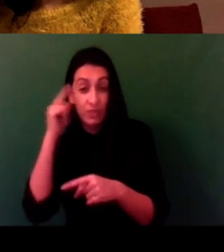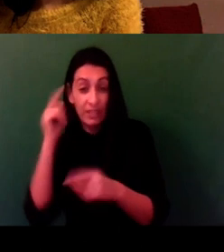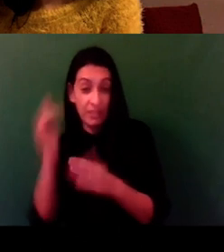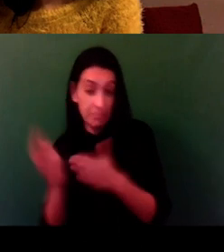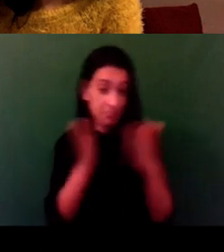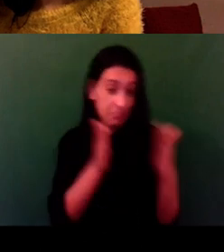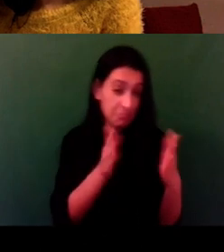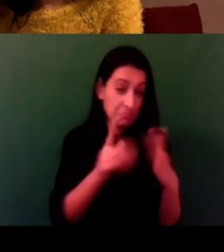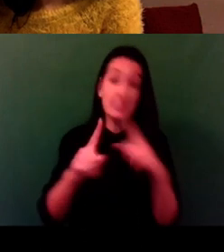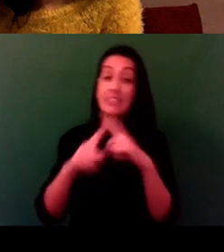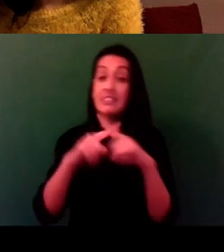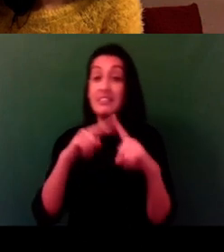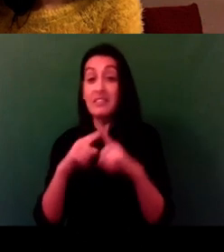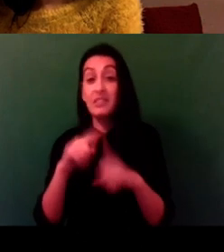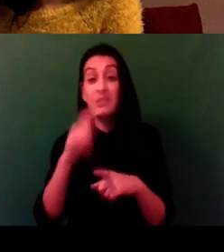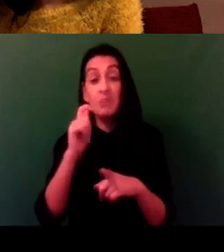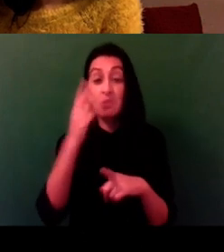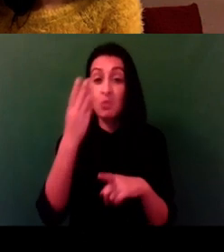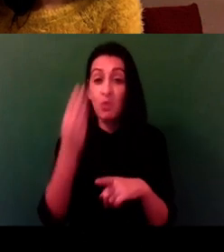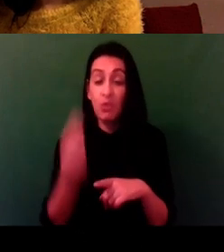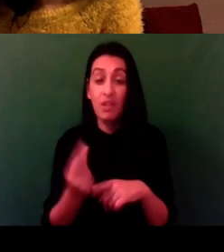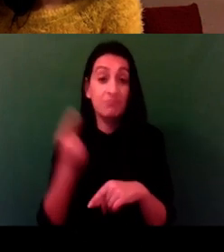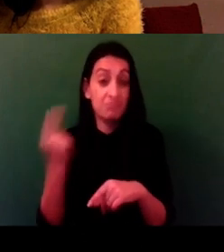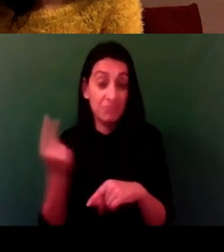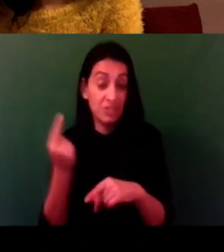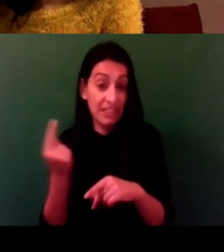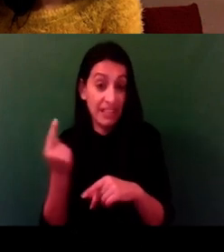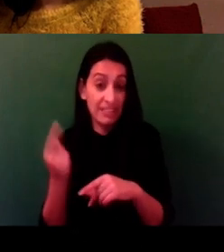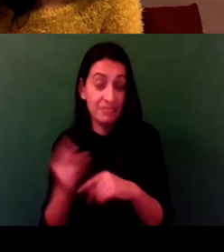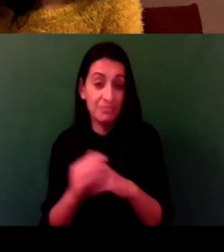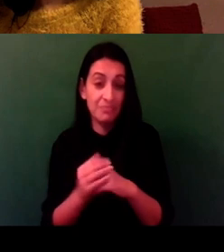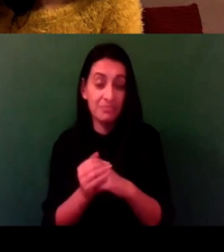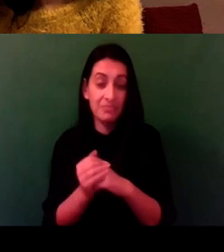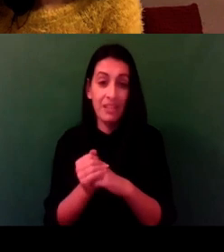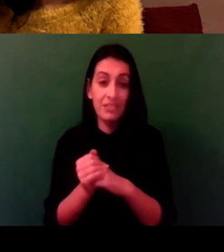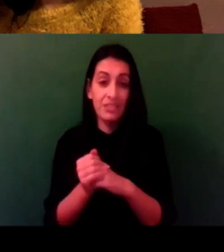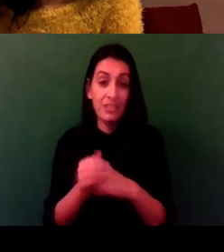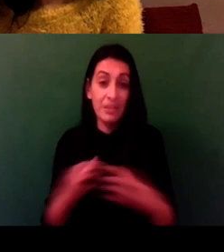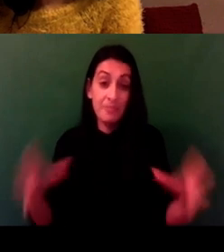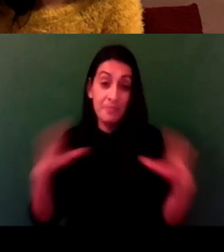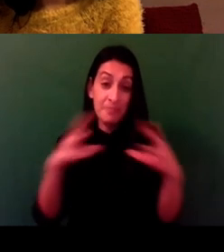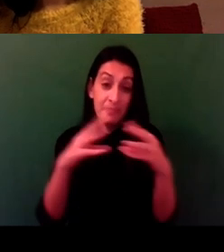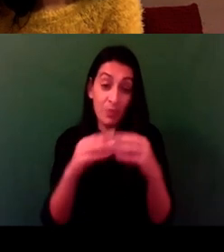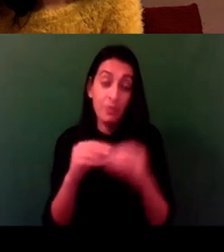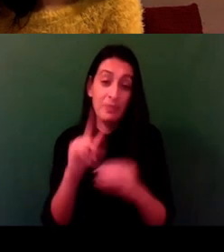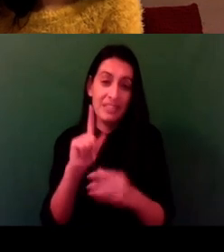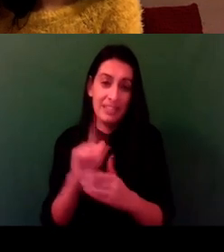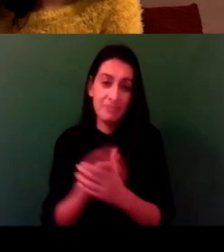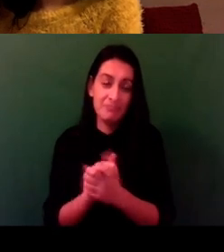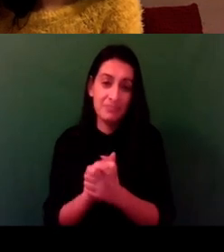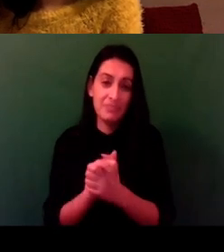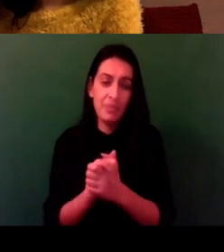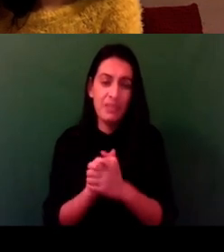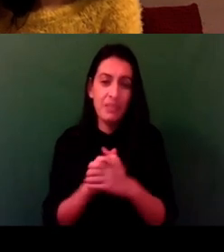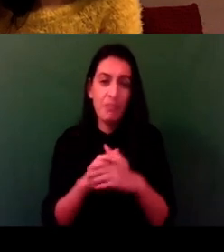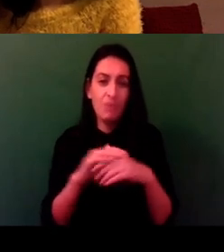siyasetin gereklilikleri. Yani bana soracak olursanız mesela Gecekondu'nun aslında çok demokratik bir mimari yapı